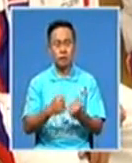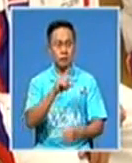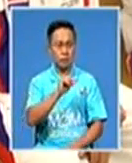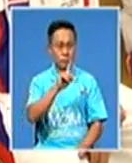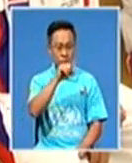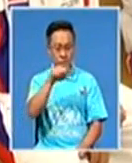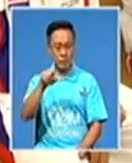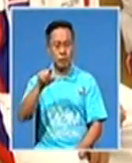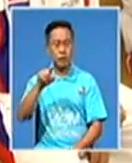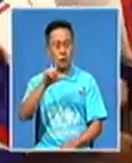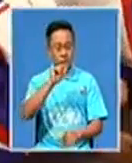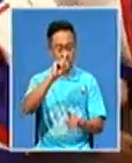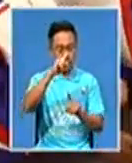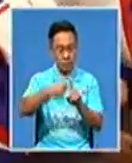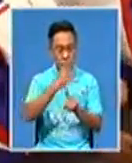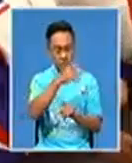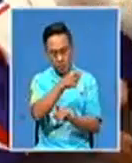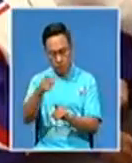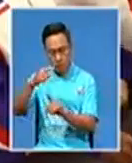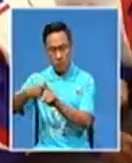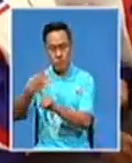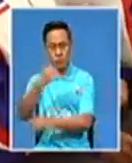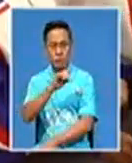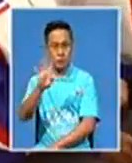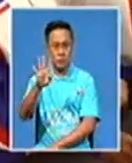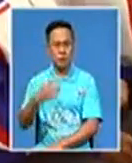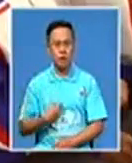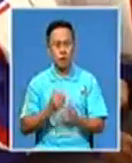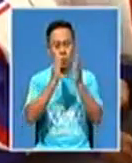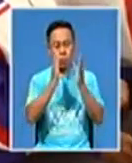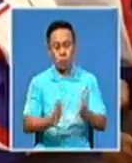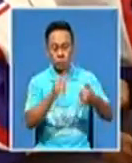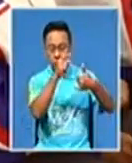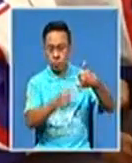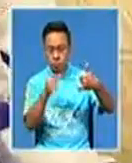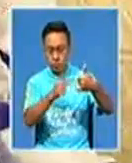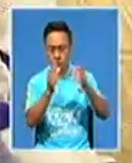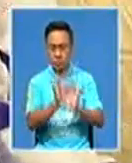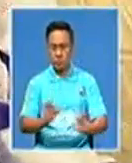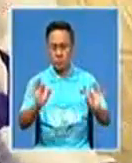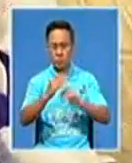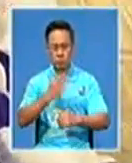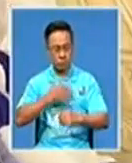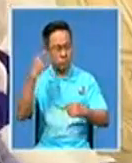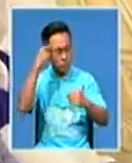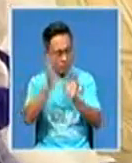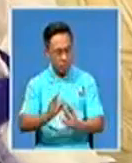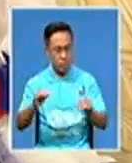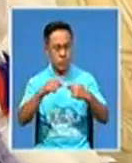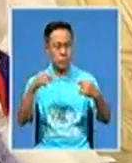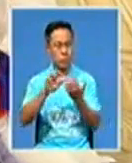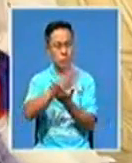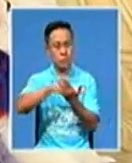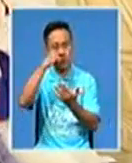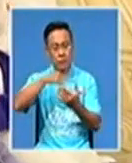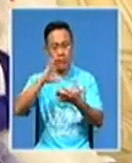คมถึงวันที่4สิงหาคม2558ผมถือว่าทรัพยากรมนุษย์นั้นเป็นทรัพยากรที่มีคุณค่าที่สุดของชาติและการกีฬาเป็นเ